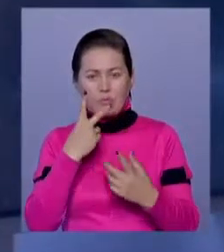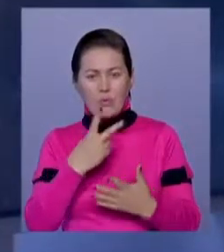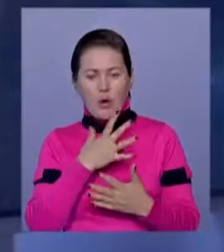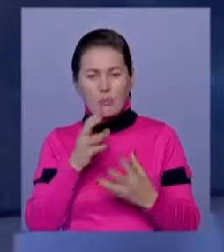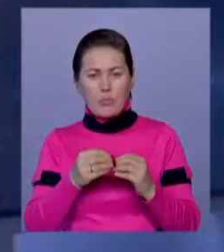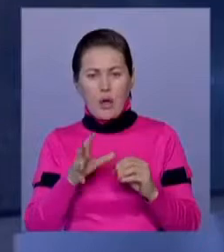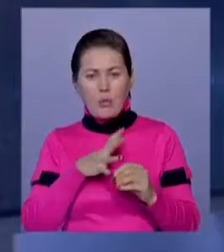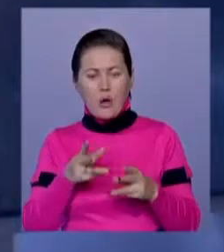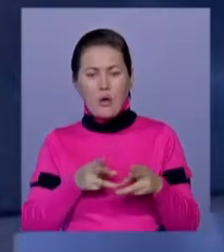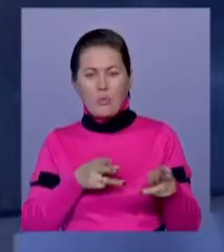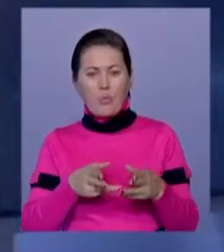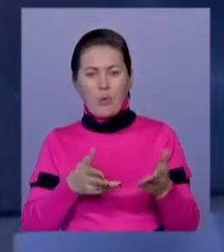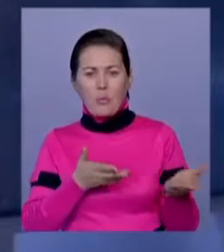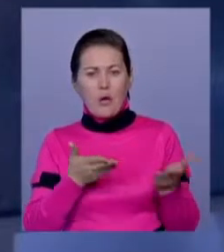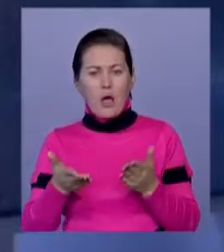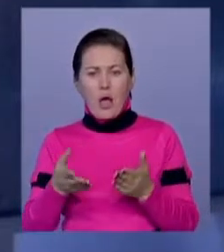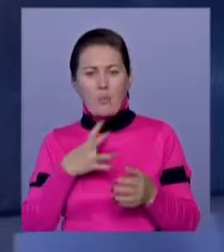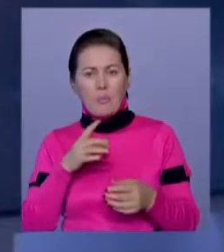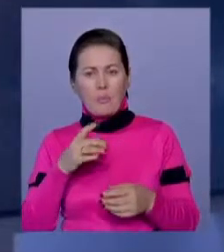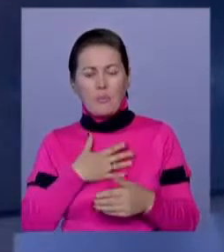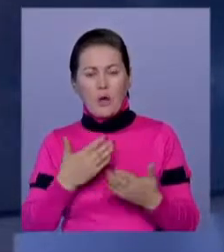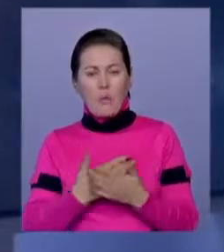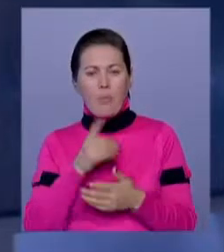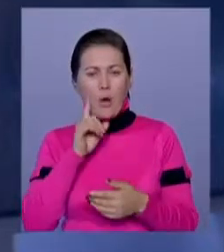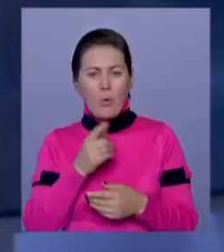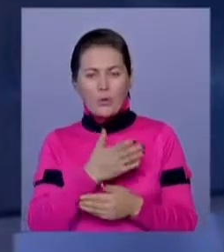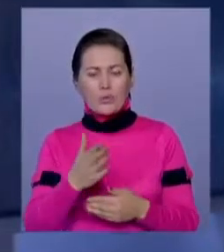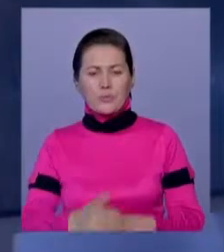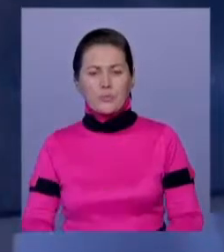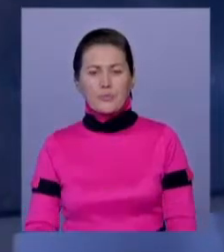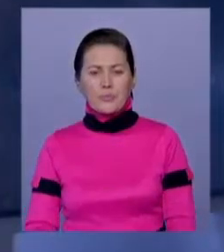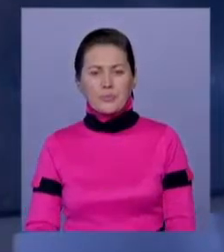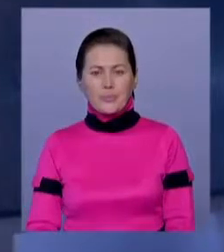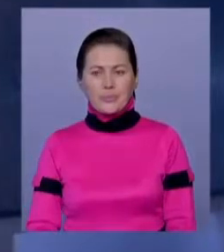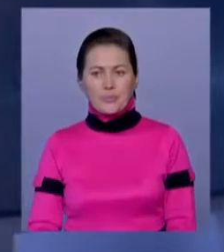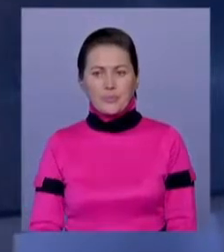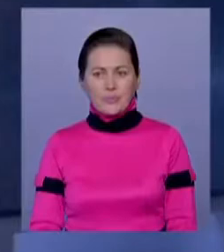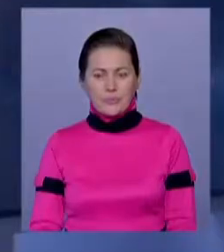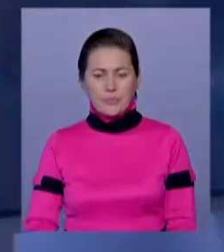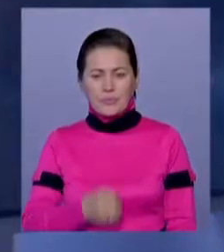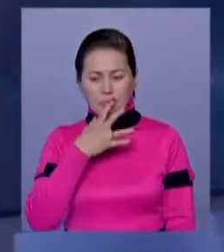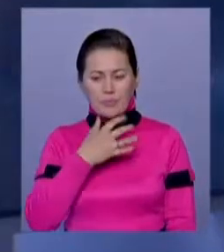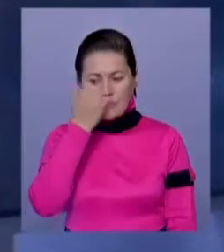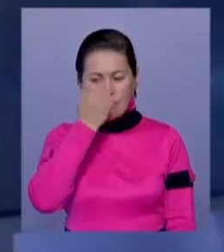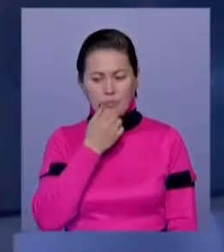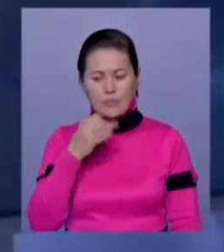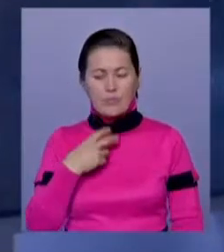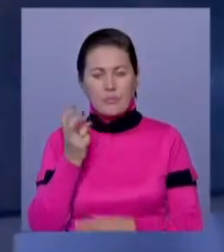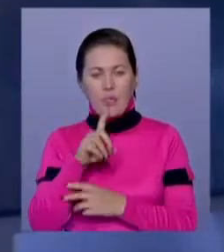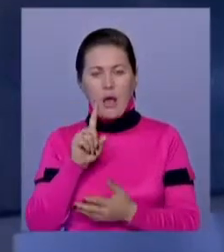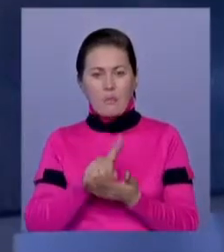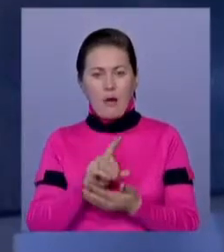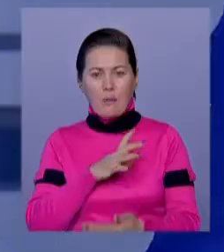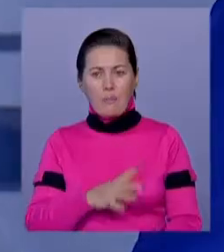қарамастан коньки тебуге шақырамын. Әзірге мендегі бар ақпарат осы. Жақсы, рахмет, барамын міндет түрде.